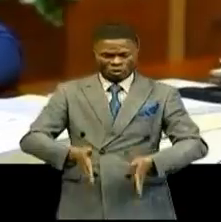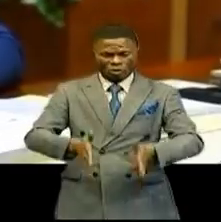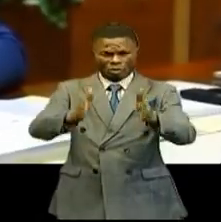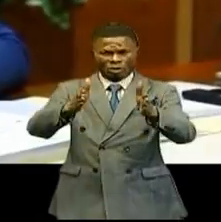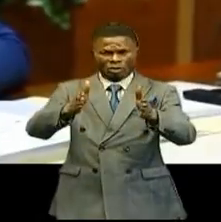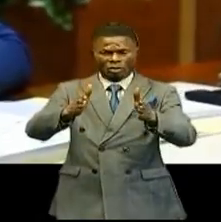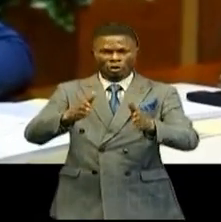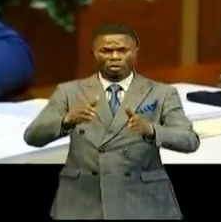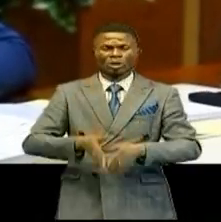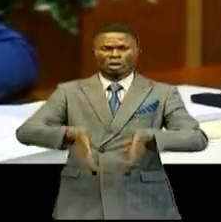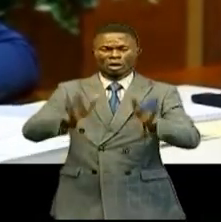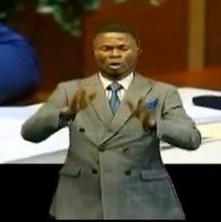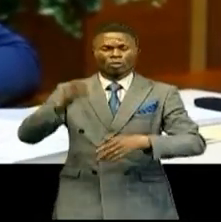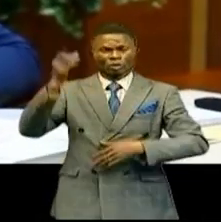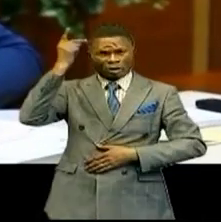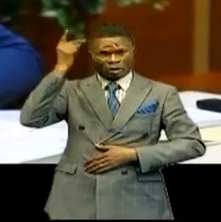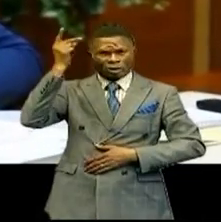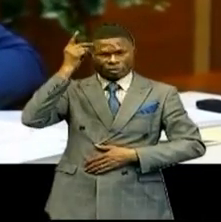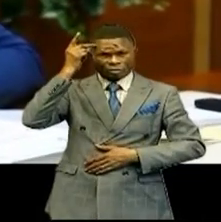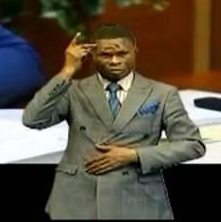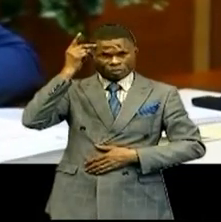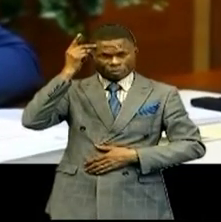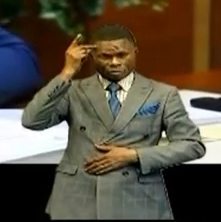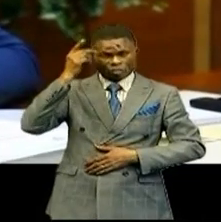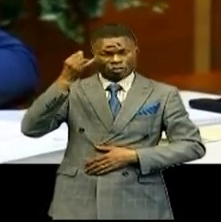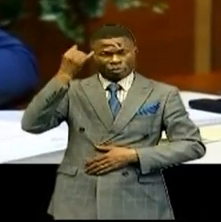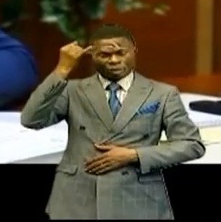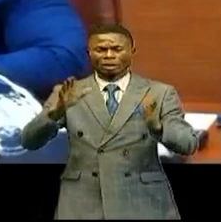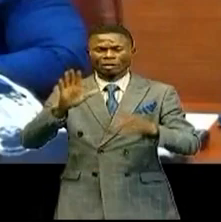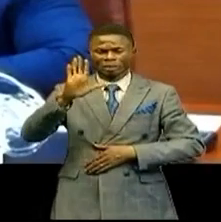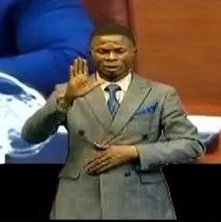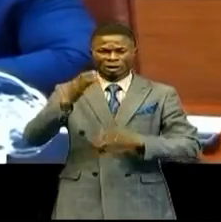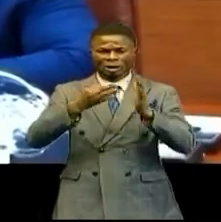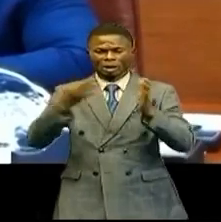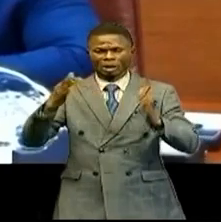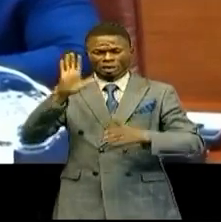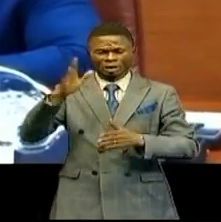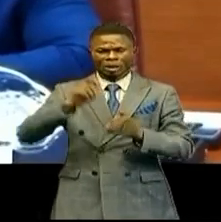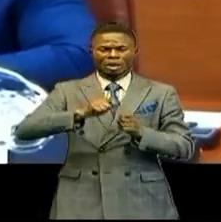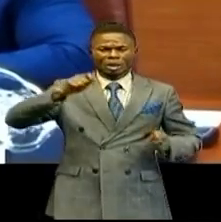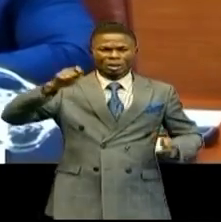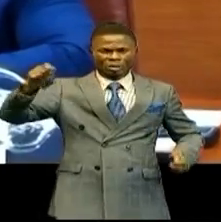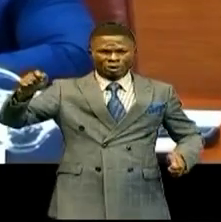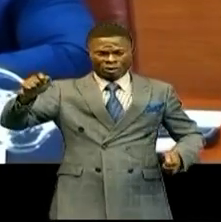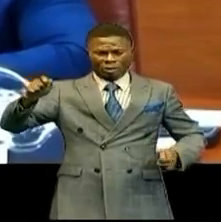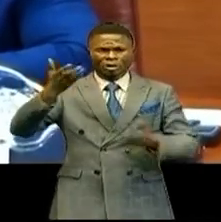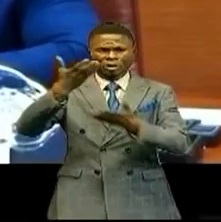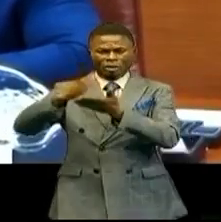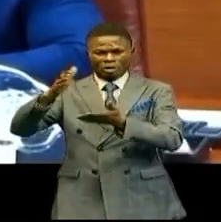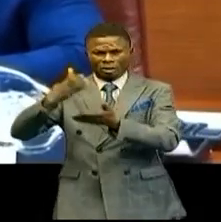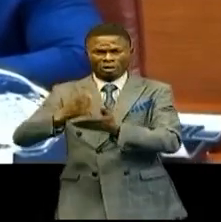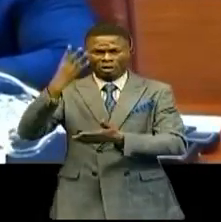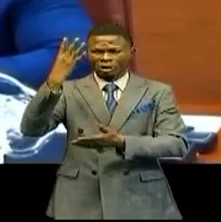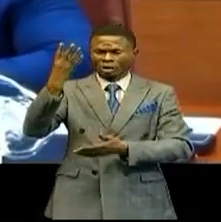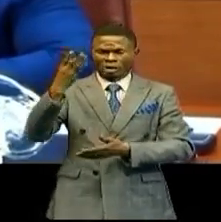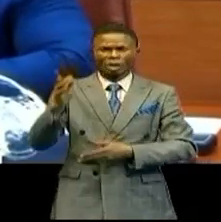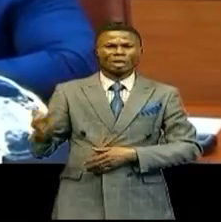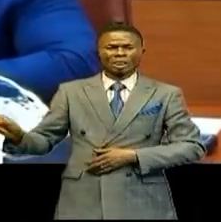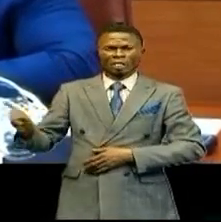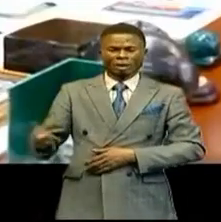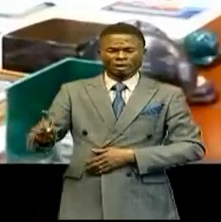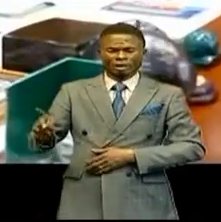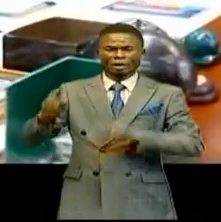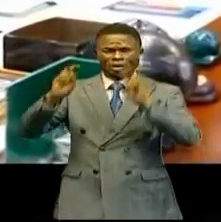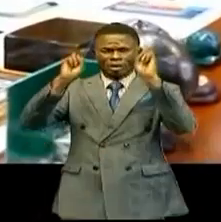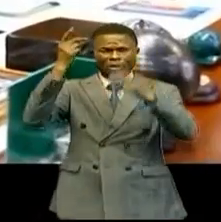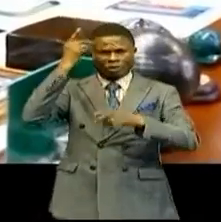de la voirie de Kinshasa sur un linéaire total de 85 km, reparti dans les 4 districts de la ville afin